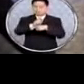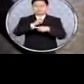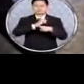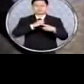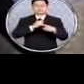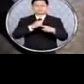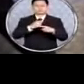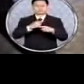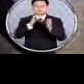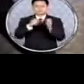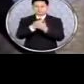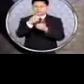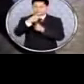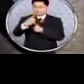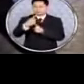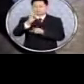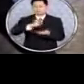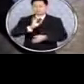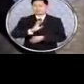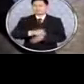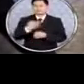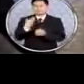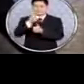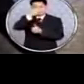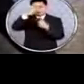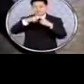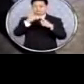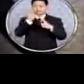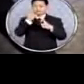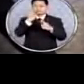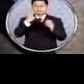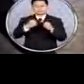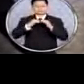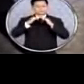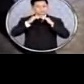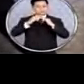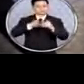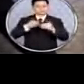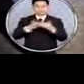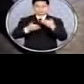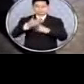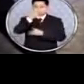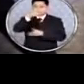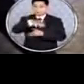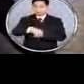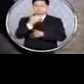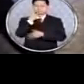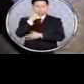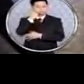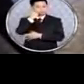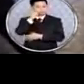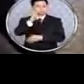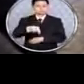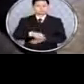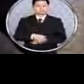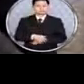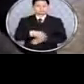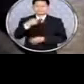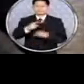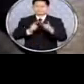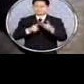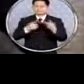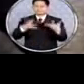会住宅，只租不卖，让我们年轻人可以得到一个在都会交通便利的地方有好的住宅。另外，很